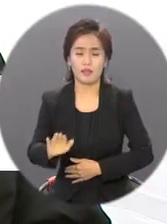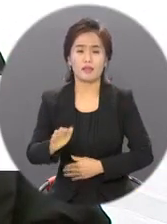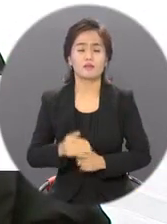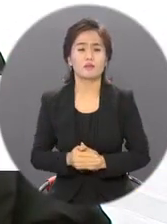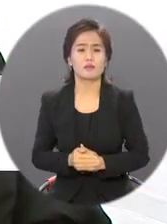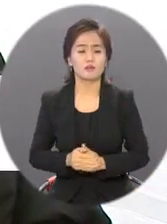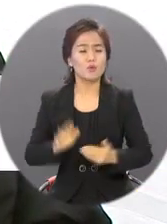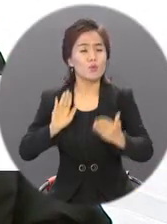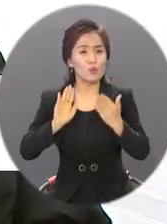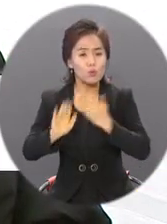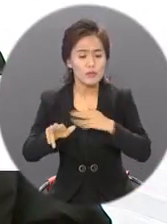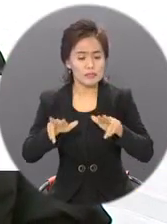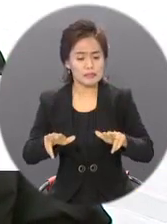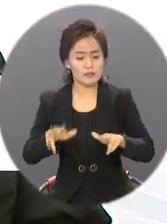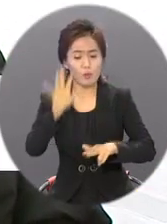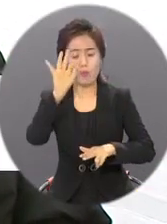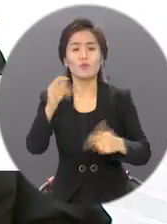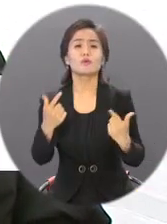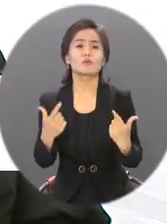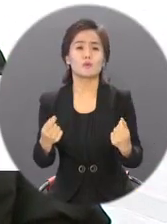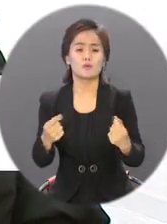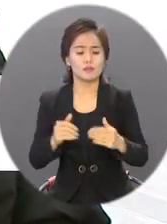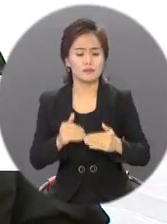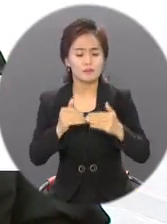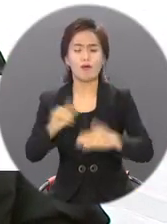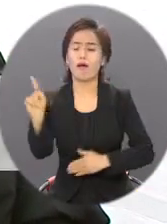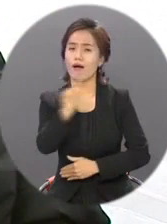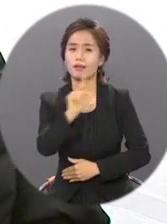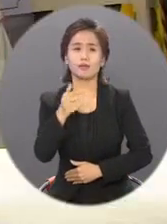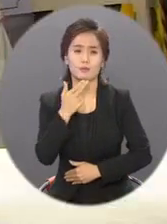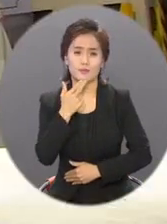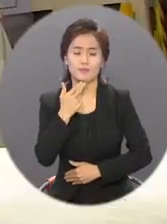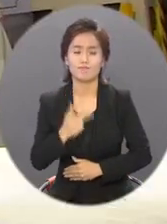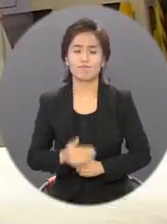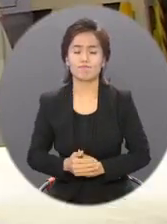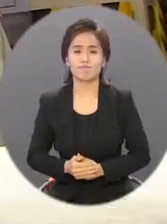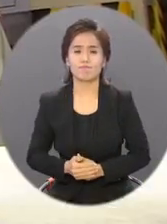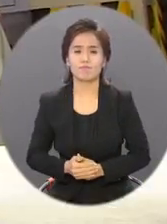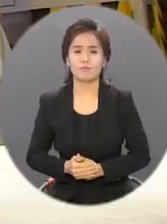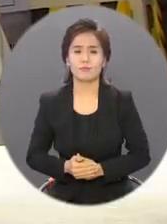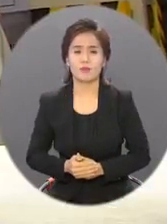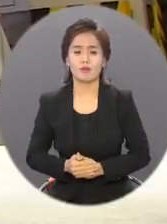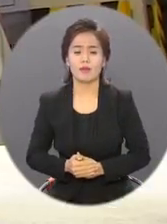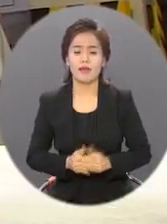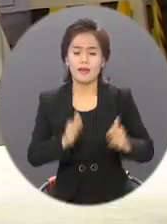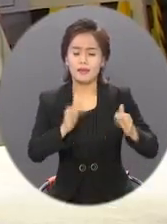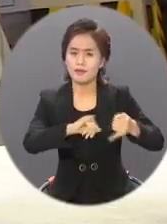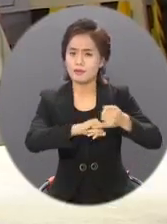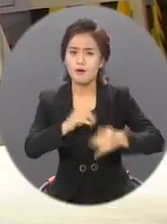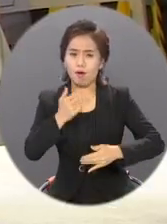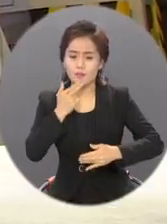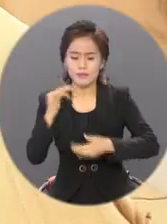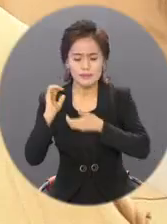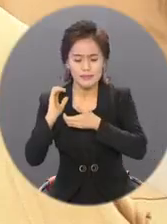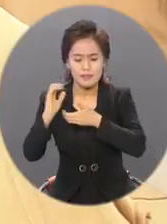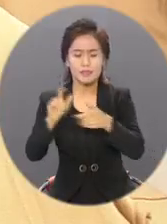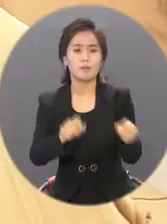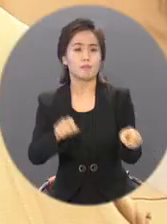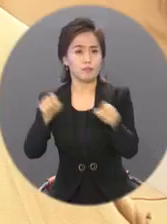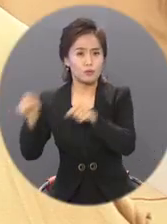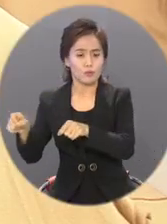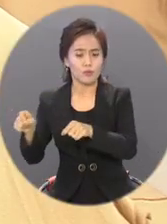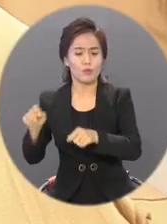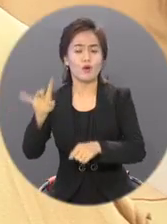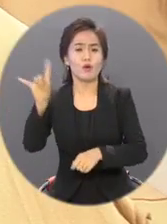그 이후에 지금 보시면 아시겠지만 진행 등이 하는 뭐 없어요 기악 없이 장례절차를 빌은 가족들은